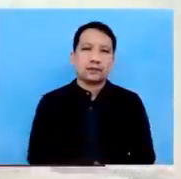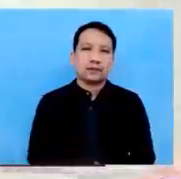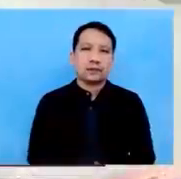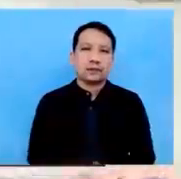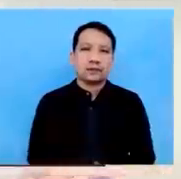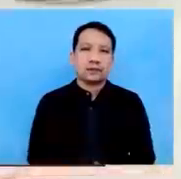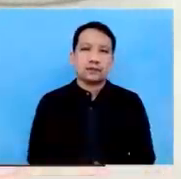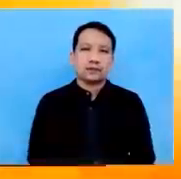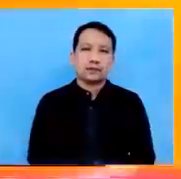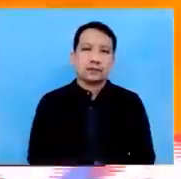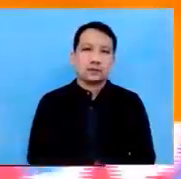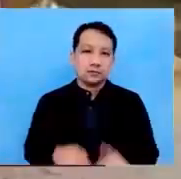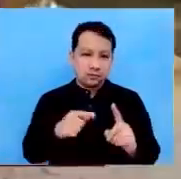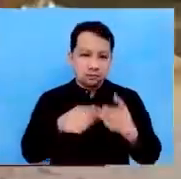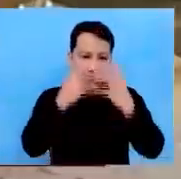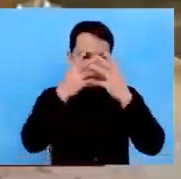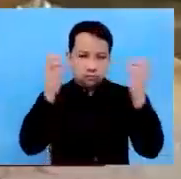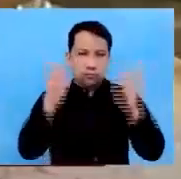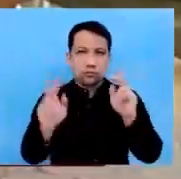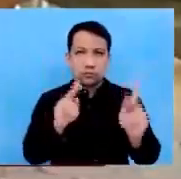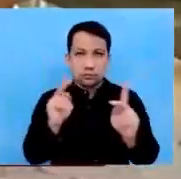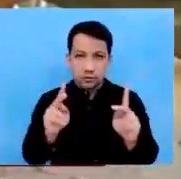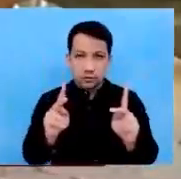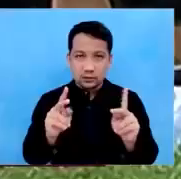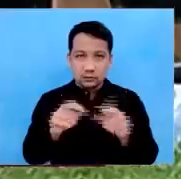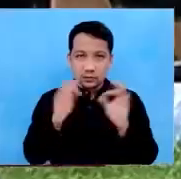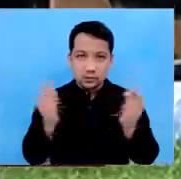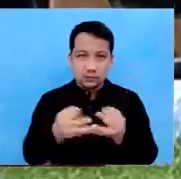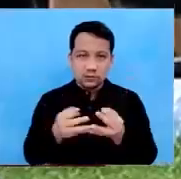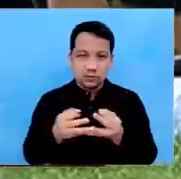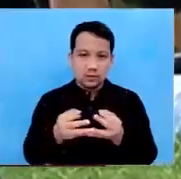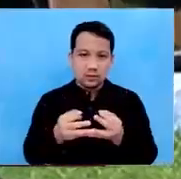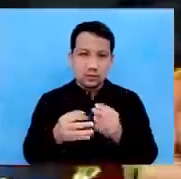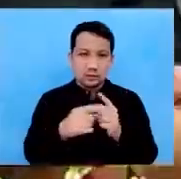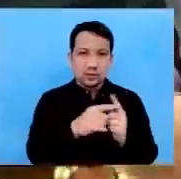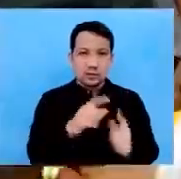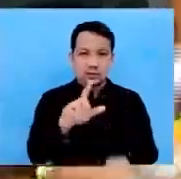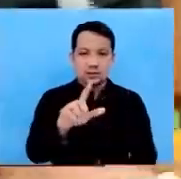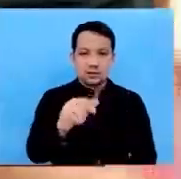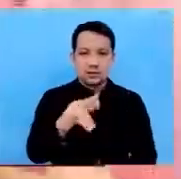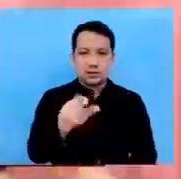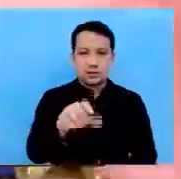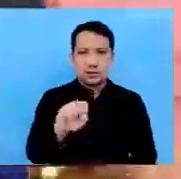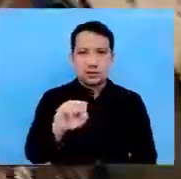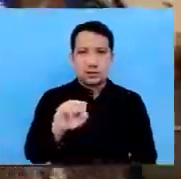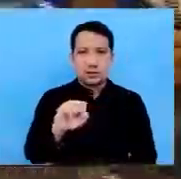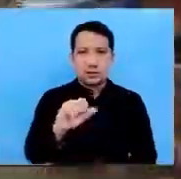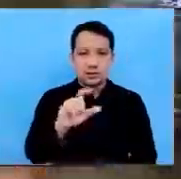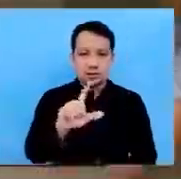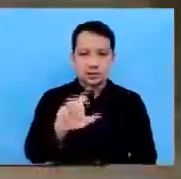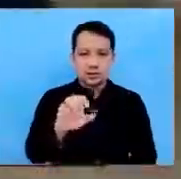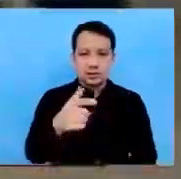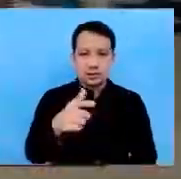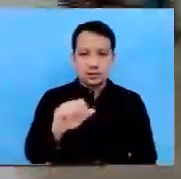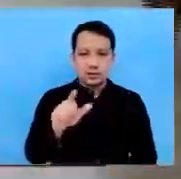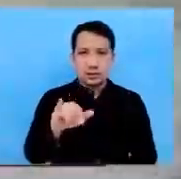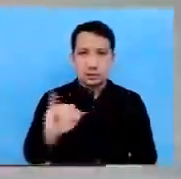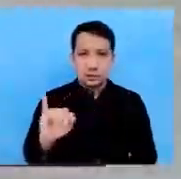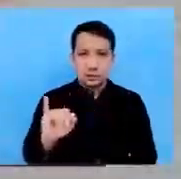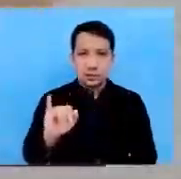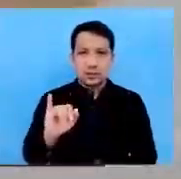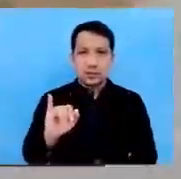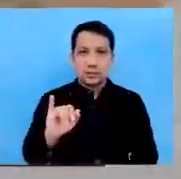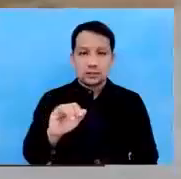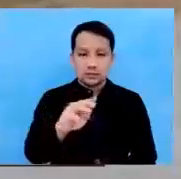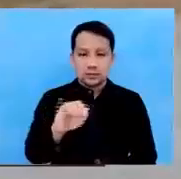Galit at dismayado naman ang mga kaanak ng mga yumaong nakalibing sa Legacy Memorial Park sa Malolos, Bulacan. Marami sa kanila, madaling araw